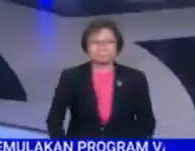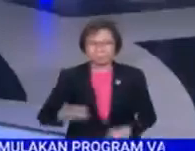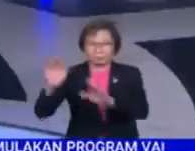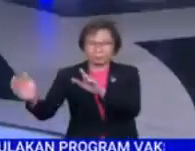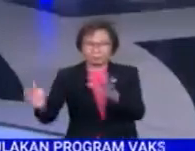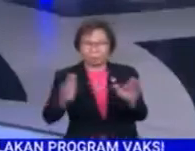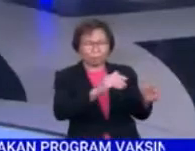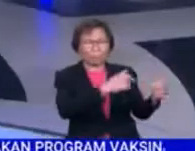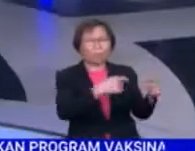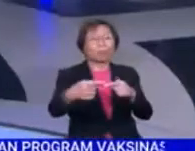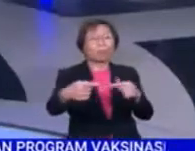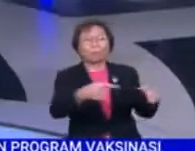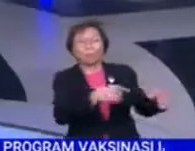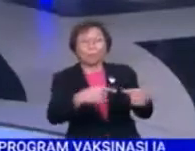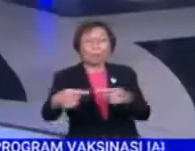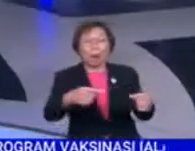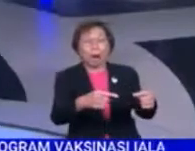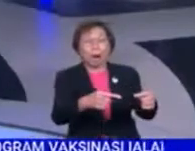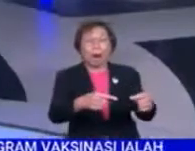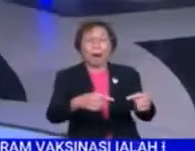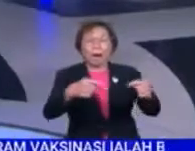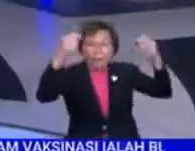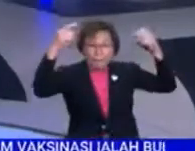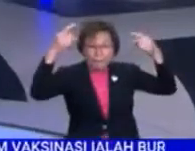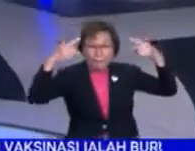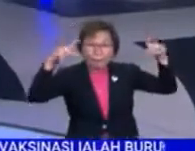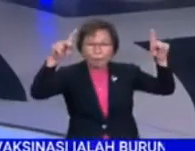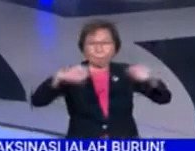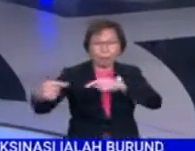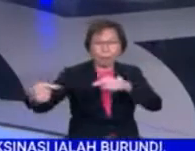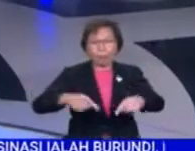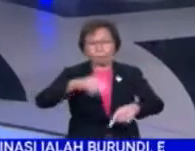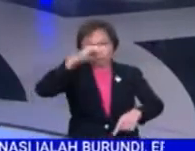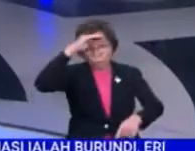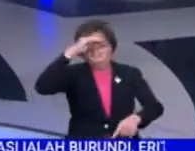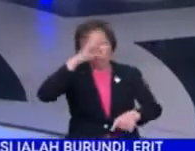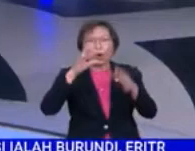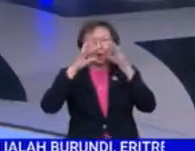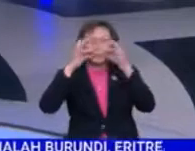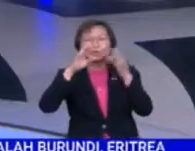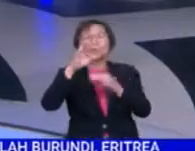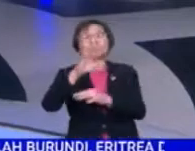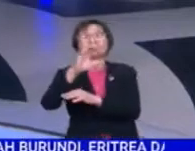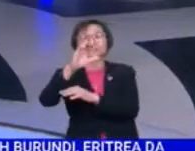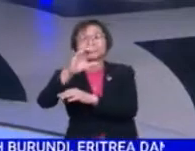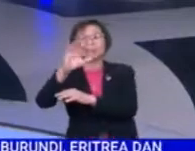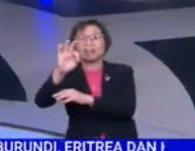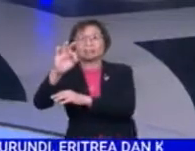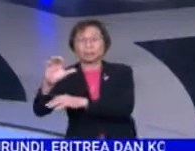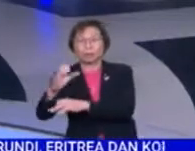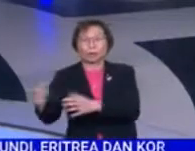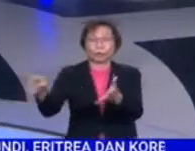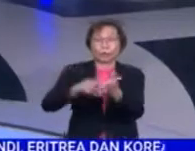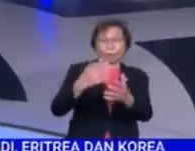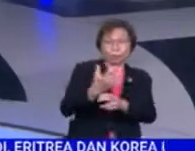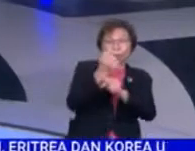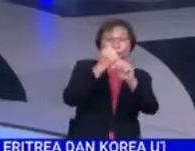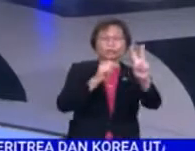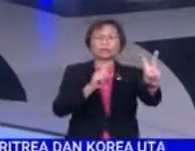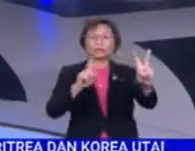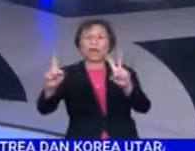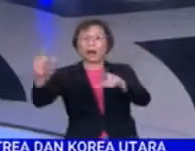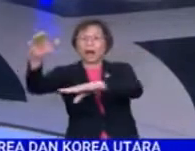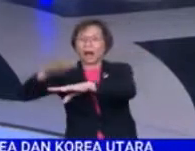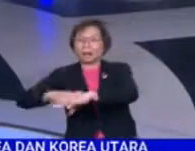Balik ke aksi Liga Premier. Pertemuan di Pasir Gudang Johor petang tadi menyaksikan Kuching City FC berjaya merekodkan kemenangan 2-1